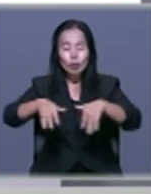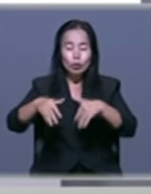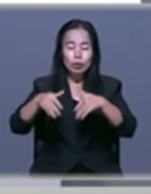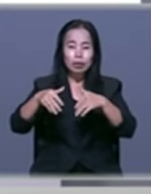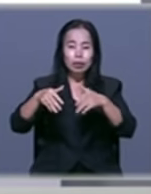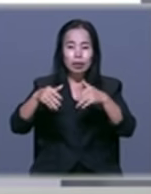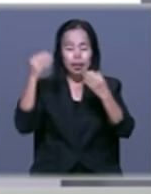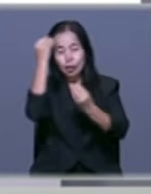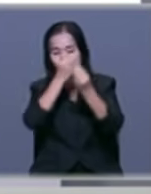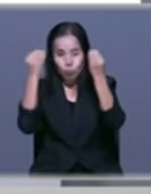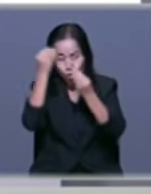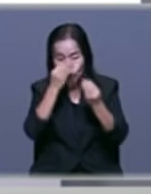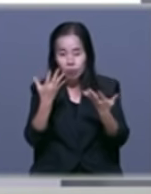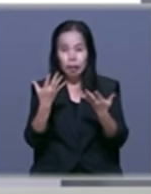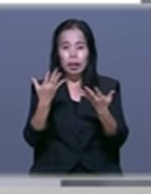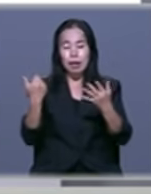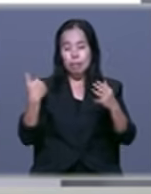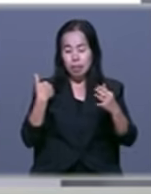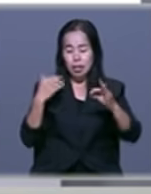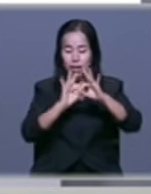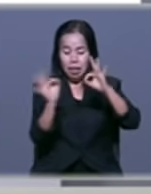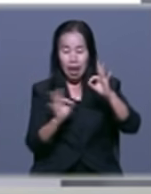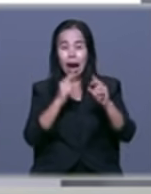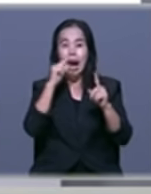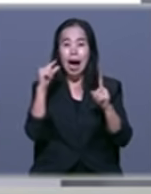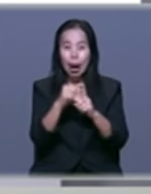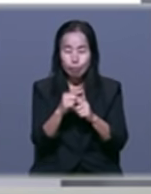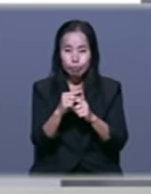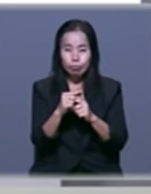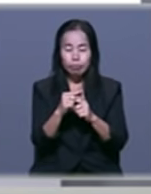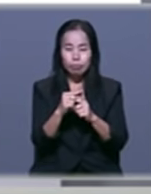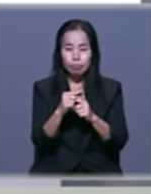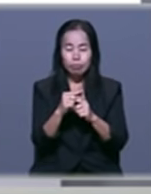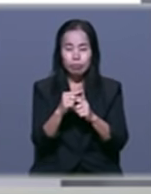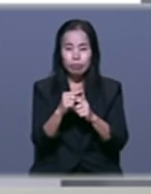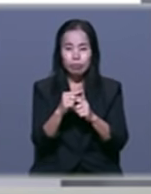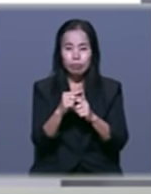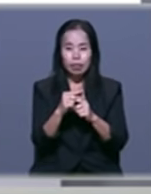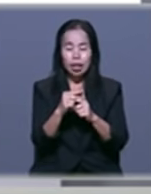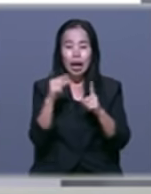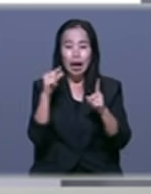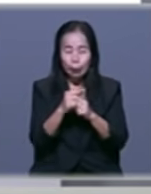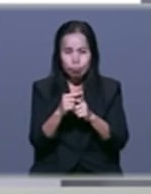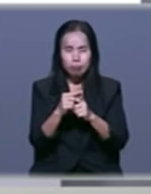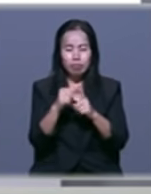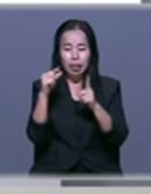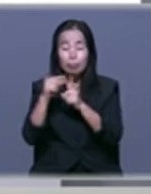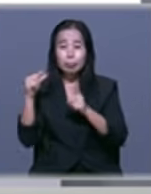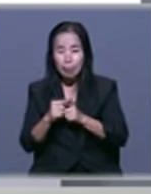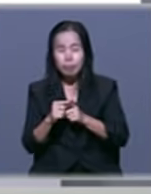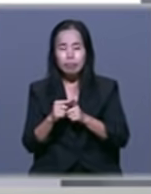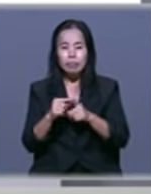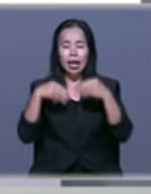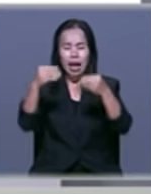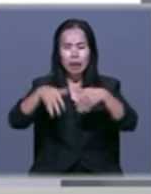สนแล้วก็มีเนื้อหาที่ใช้คำว่าส่วนหนึ่งนะก็คือว่าใช้ทำให้ประชาชนสับสนการทำให้ประชาชนสับส